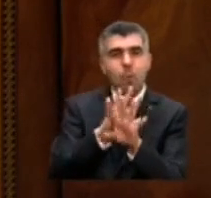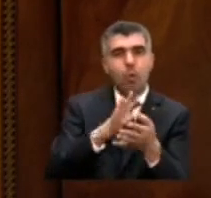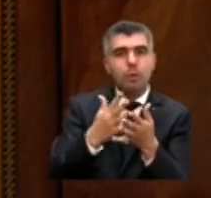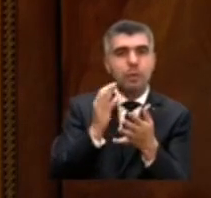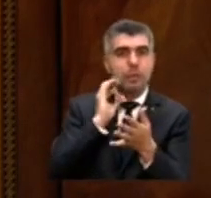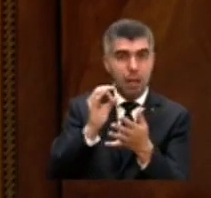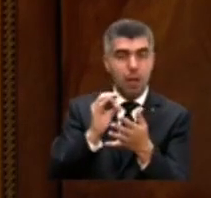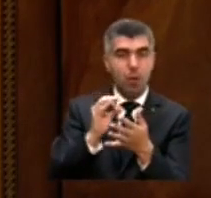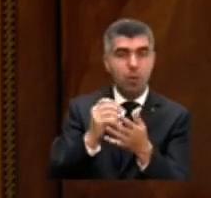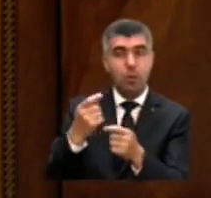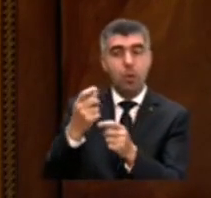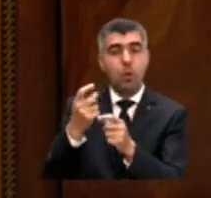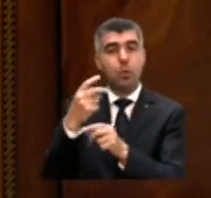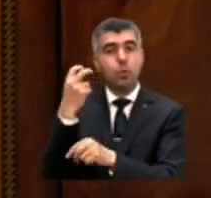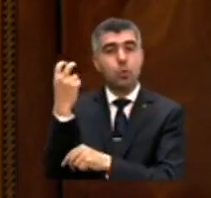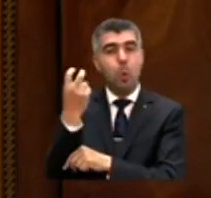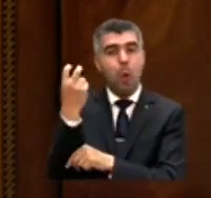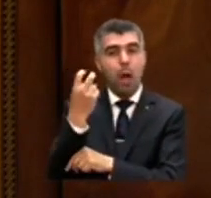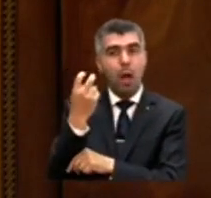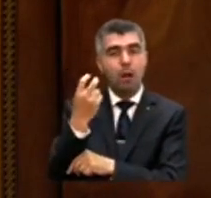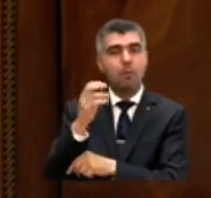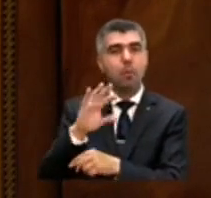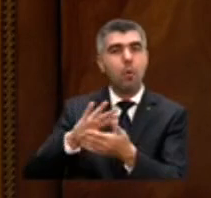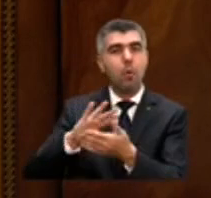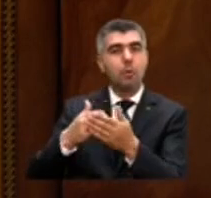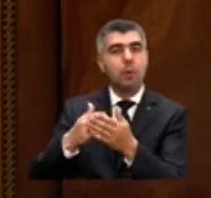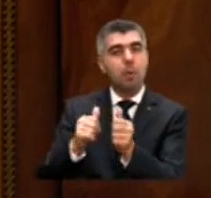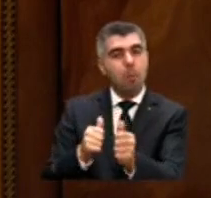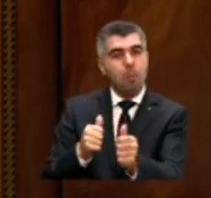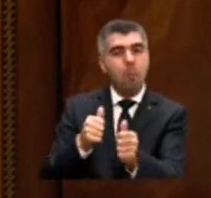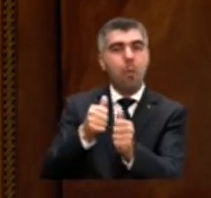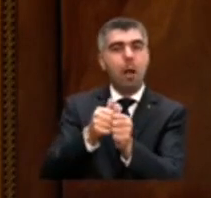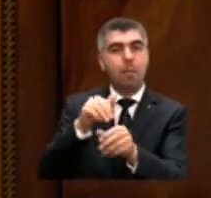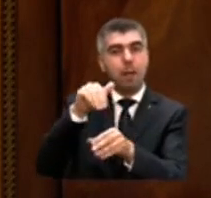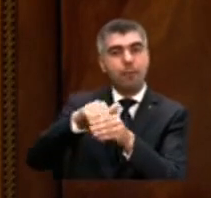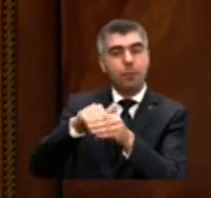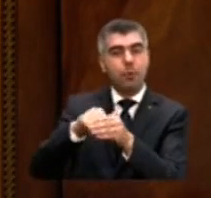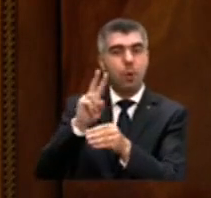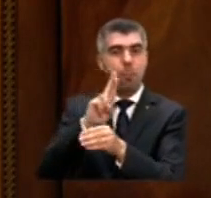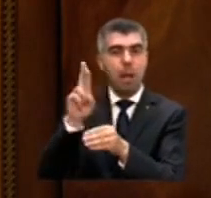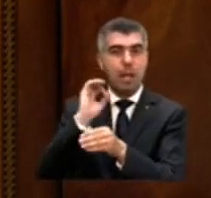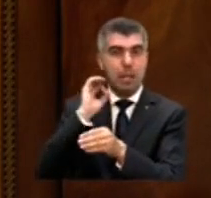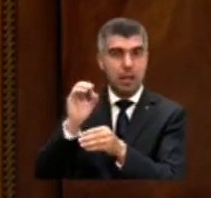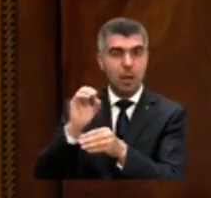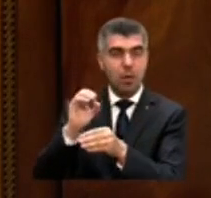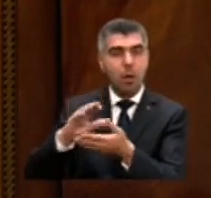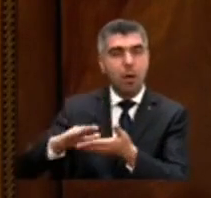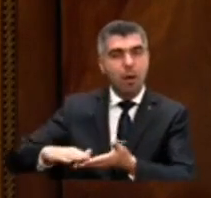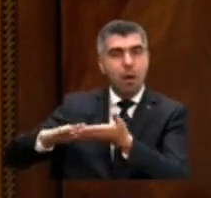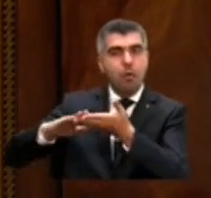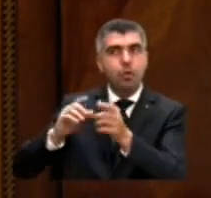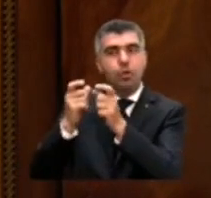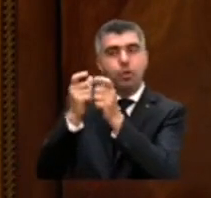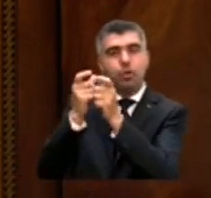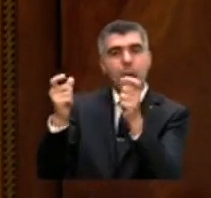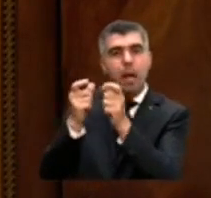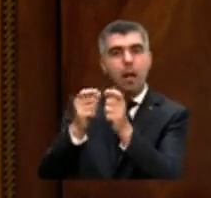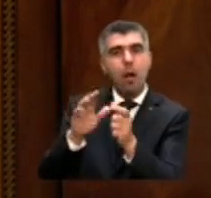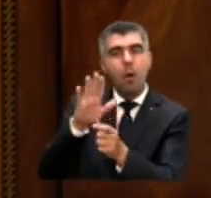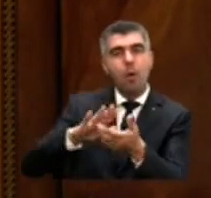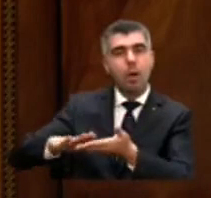السياحي. كما يواكب صندوق محمد السادس للاستثمار كمستثمر مال في الرأس مال